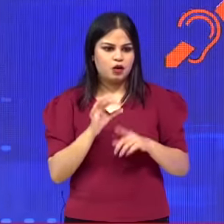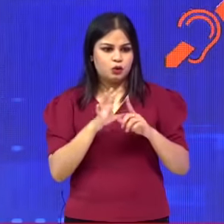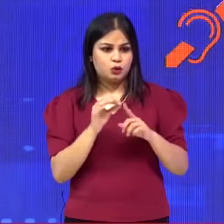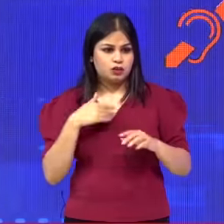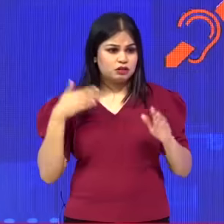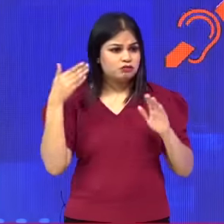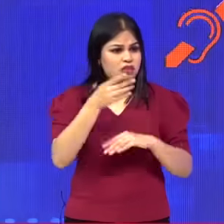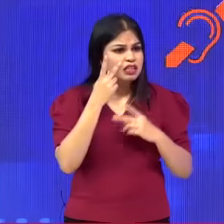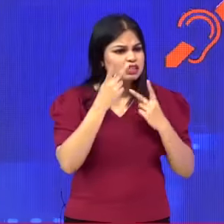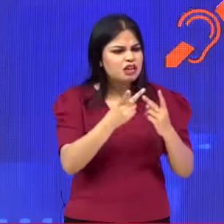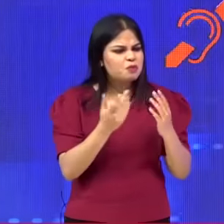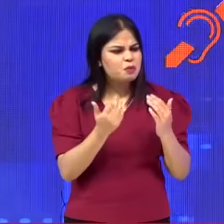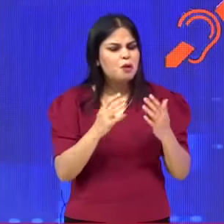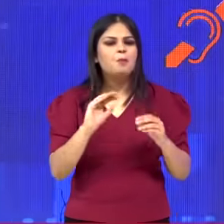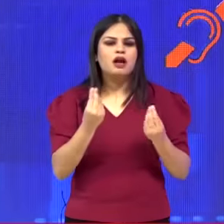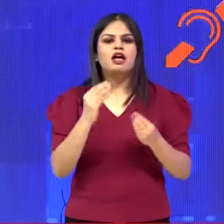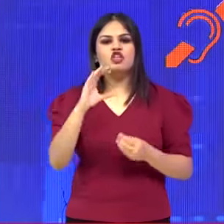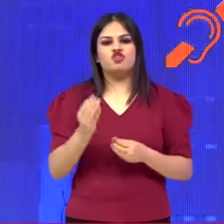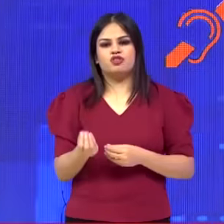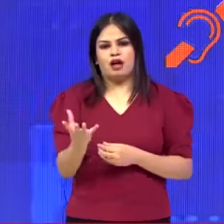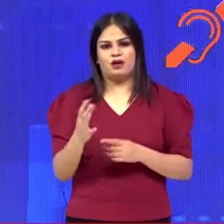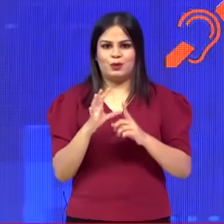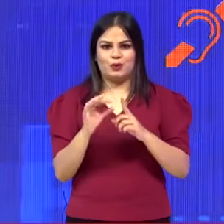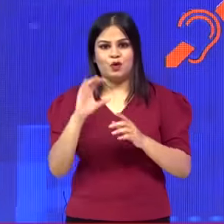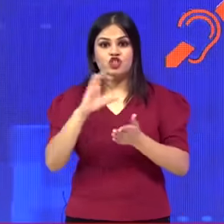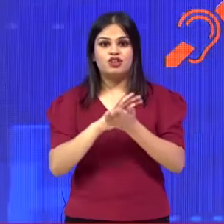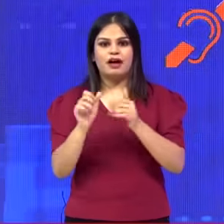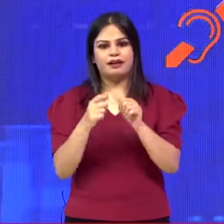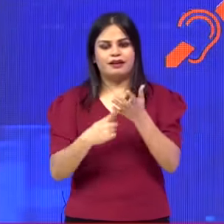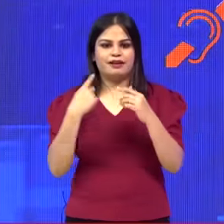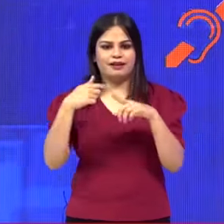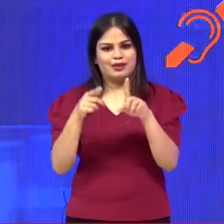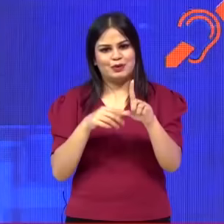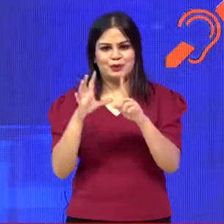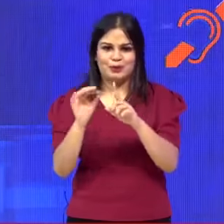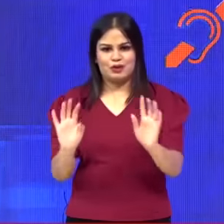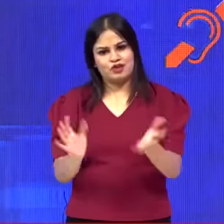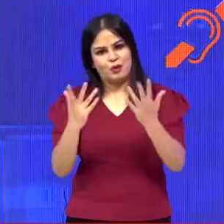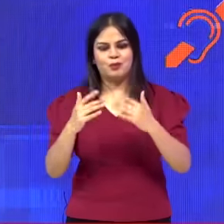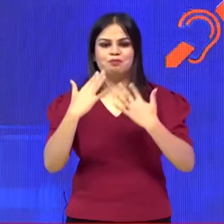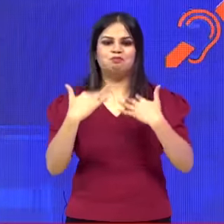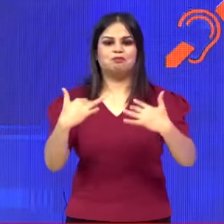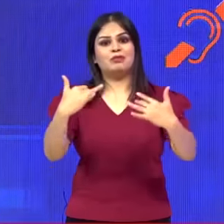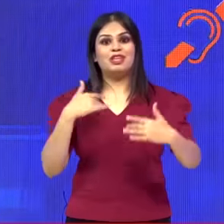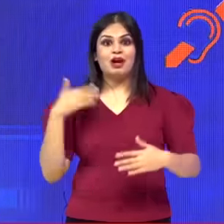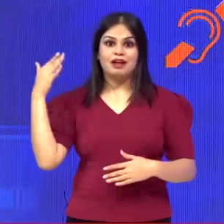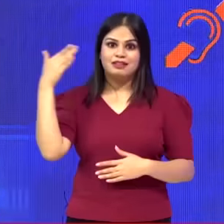दिस, लेट्स डू अ चैरिटी शो फॉर देम. तो हम लोग चले गए शो के अंदर, शो में चले गए.